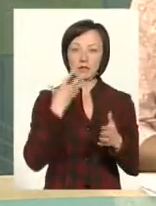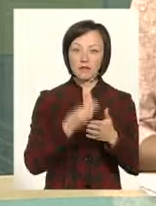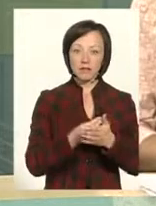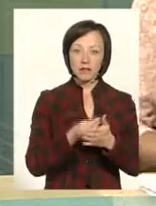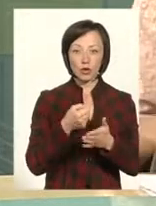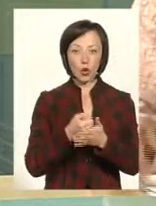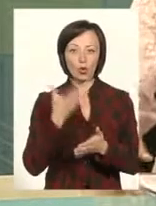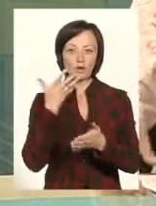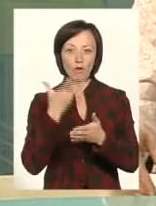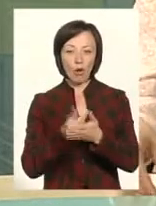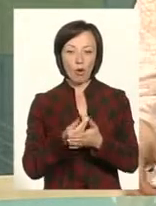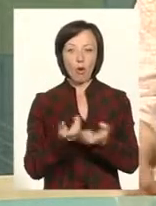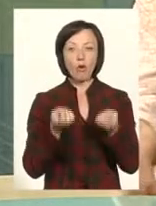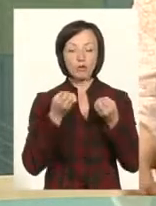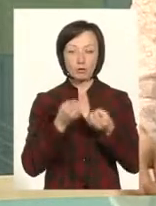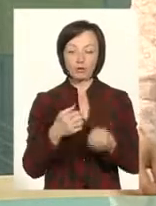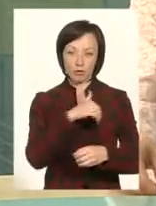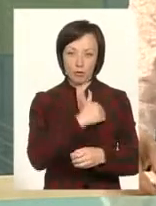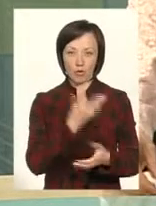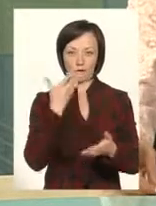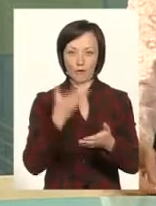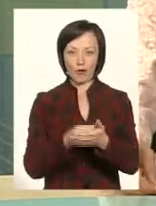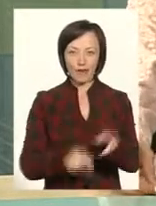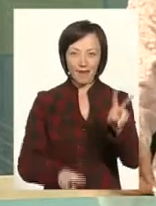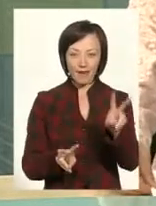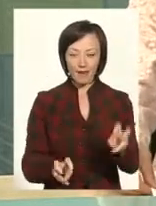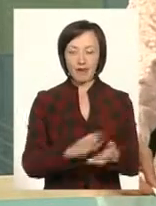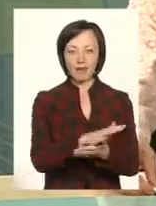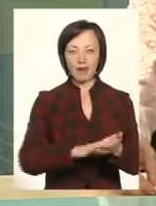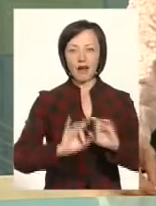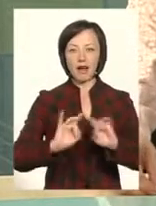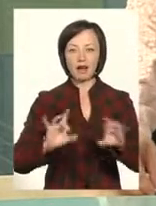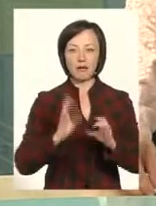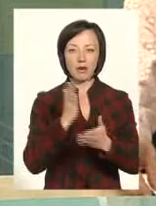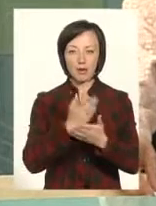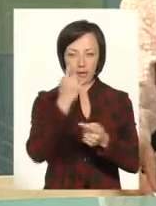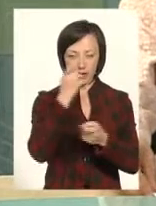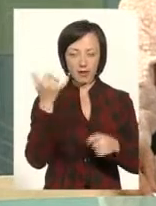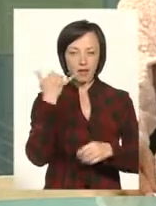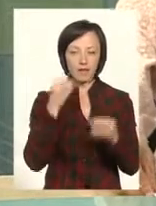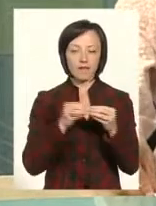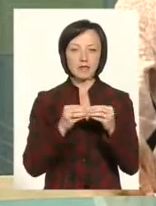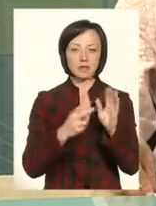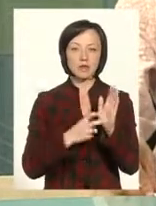свого по своє. Про це все сьогодні говоритимемо далі в прямому ефірі. Телефон для зв'язку незмінний